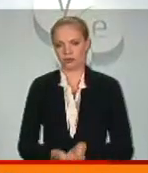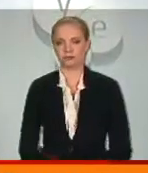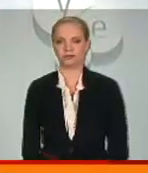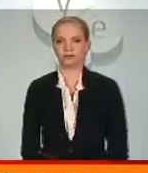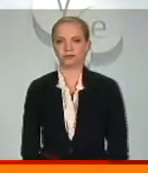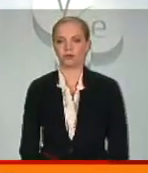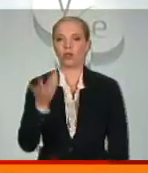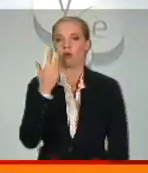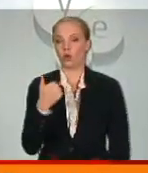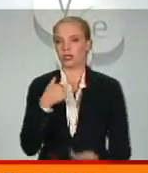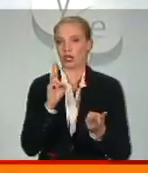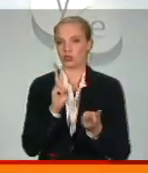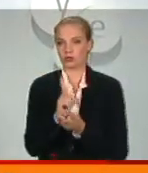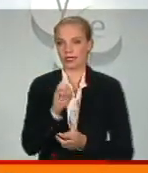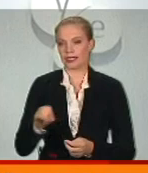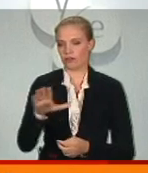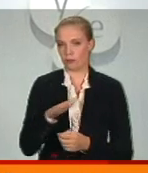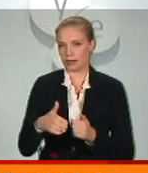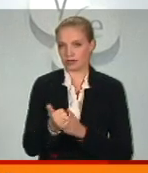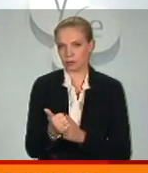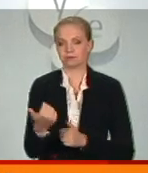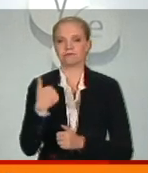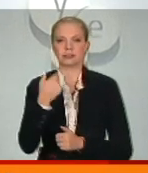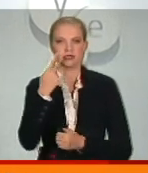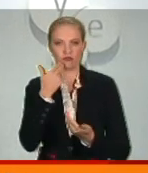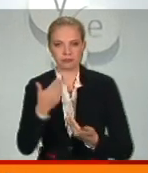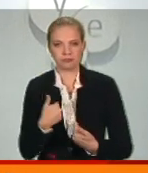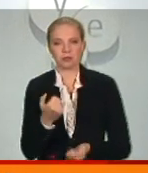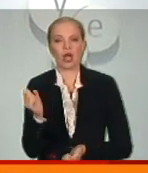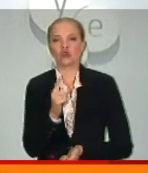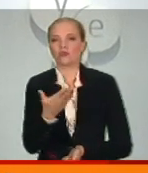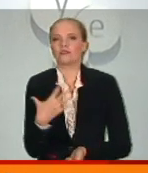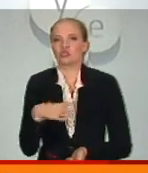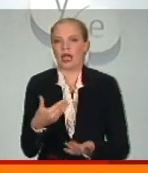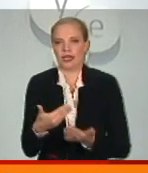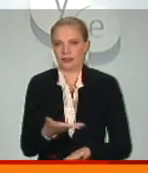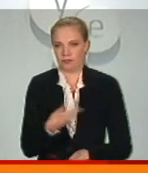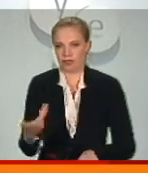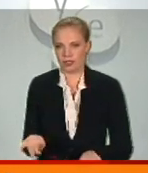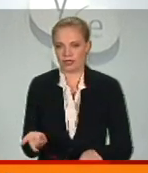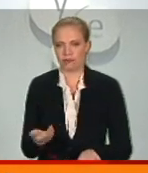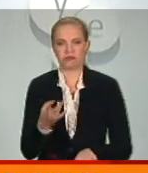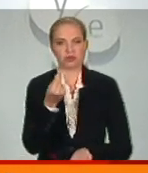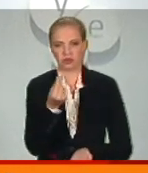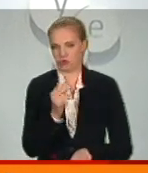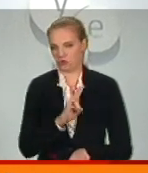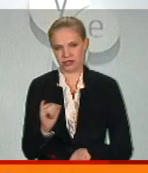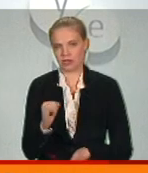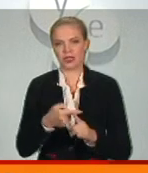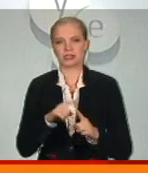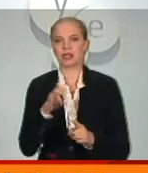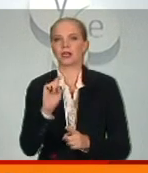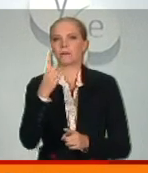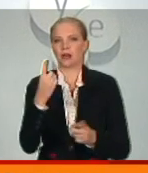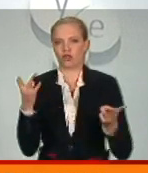переглядом Я зустрічаюся з європейськими лідерами мене запитують А чого ви чекаєте від нас не грошей Це не перша